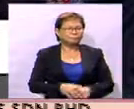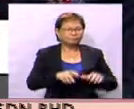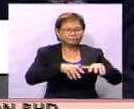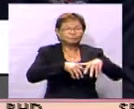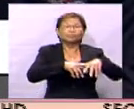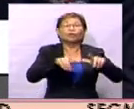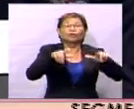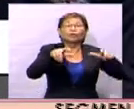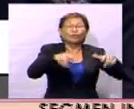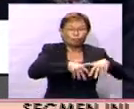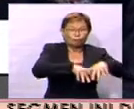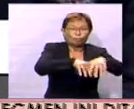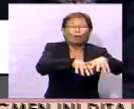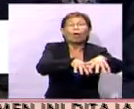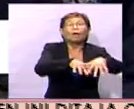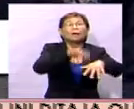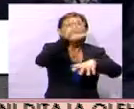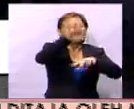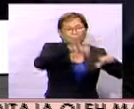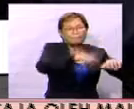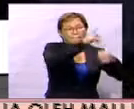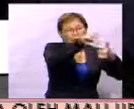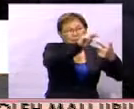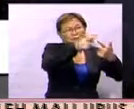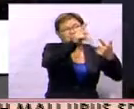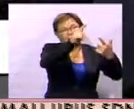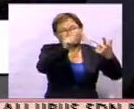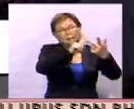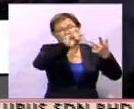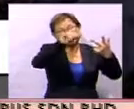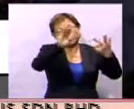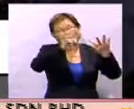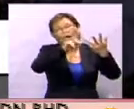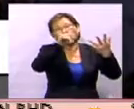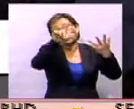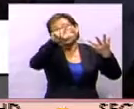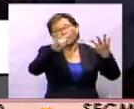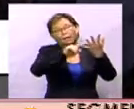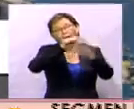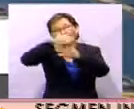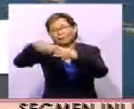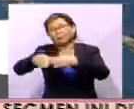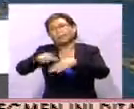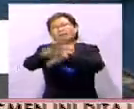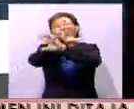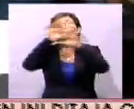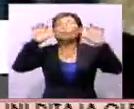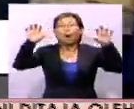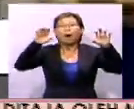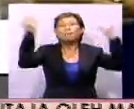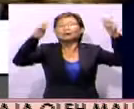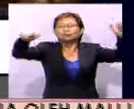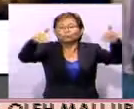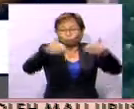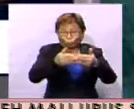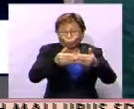Konvoi hari terakhir kembara melalui 5 daerah iaitu Mersing, Kota Tinggi, Johor Bahru, Kulai dan tamat di Pontian. Majlis penutup kembara